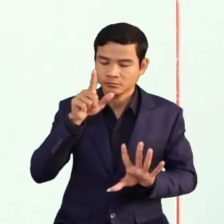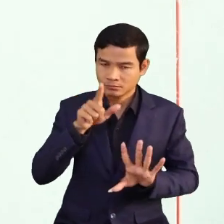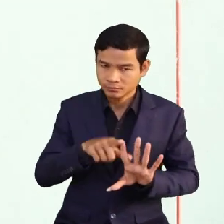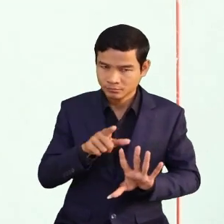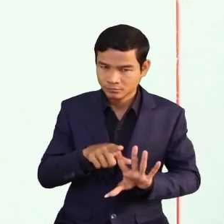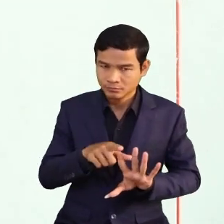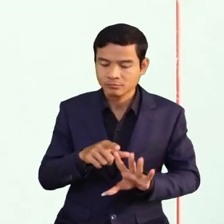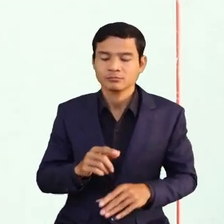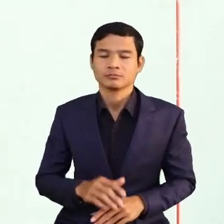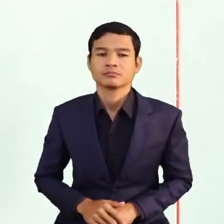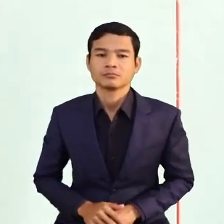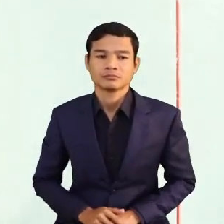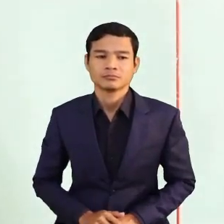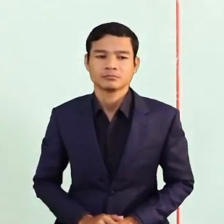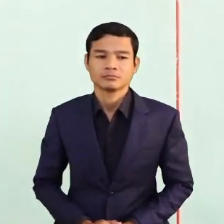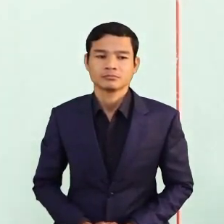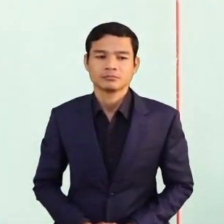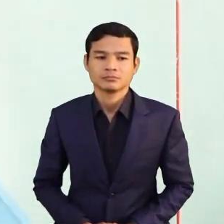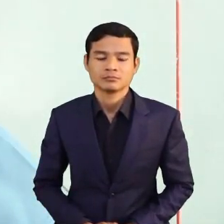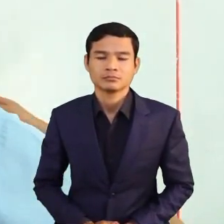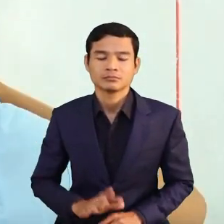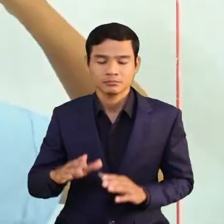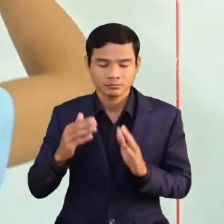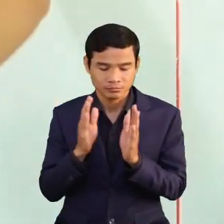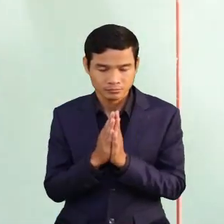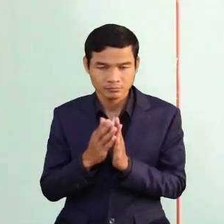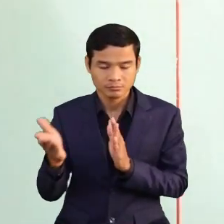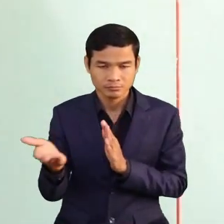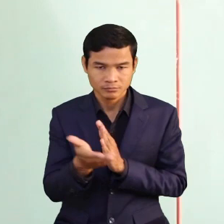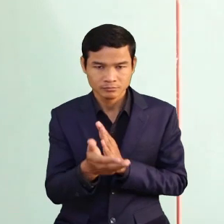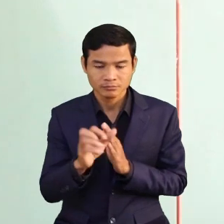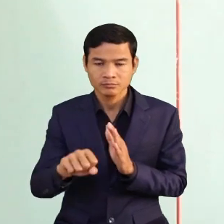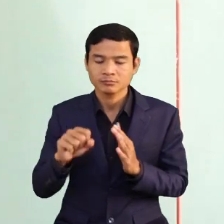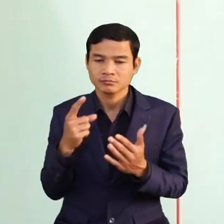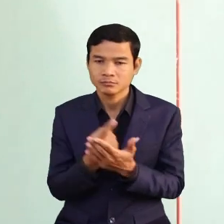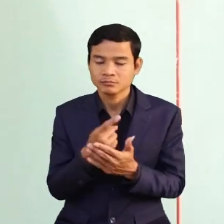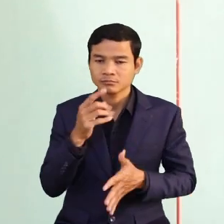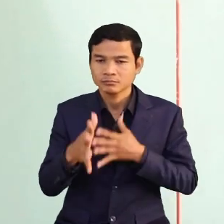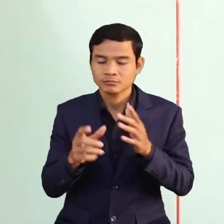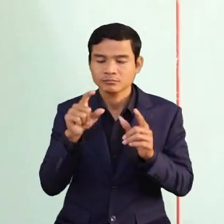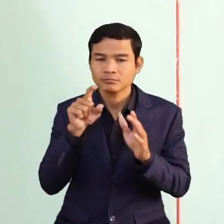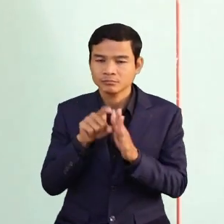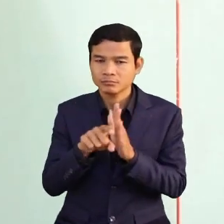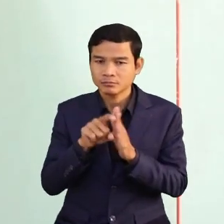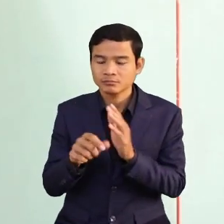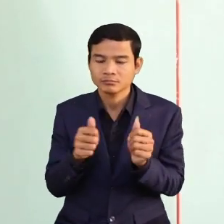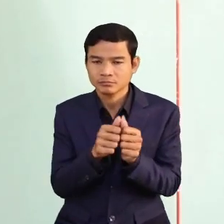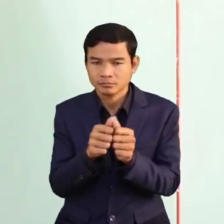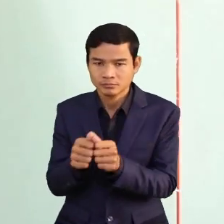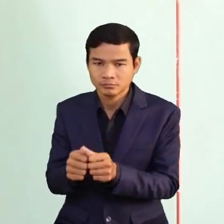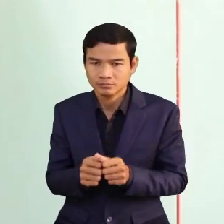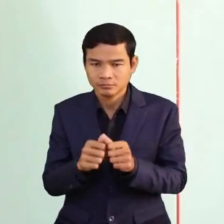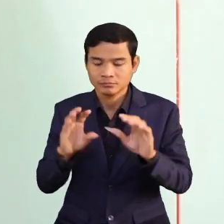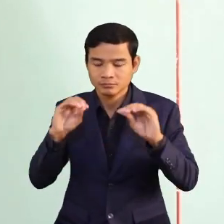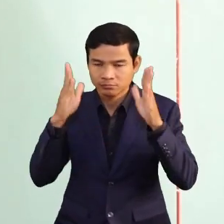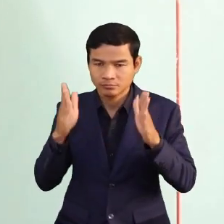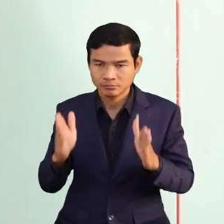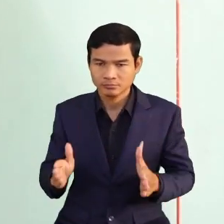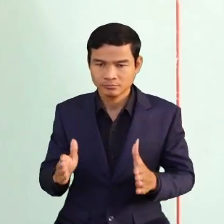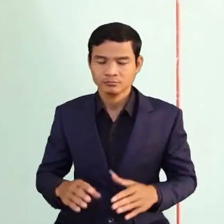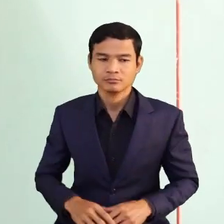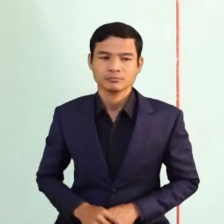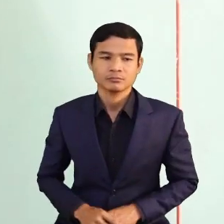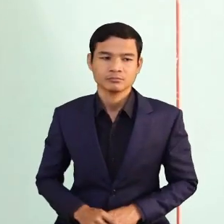ប់2បចាអរគុណកូនកូនត្រូវត្រៀមចូលរួមអានចំណងជើងរួមជាមួយអ្នកគ្រូ